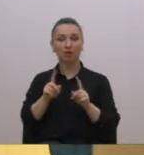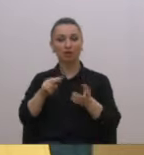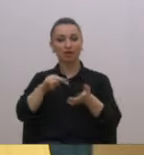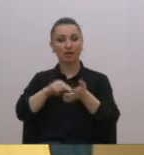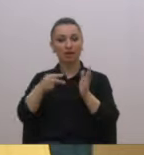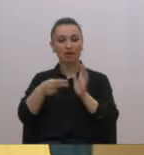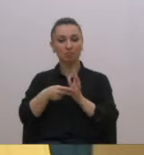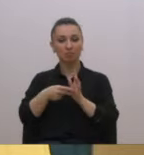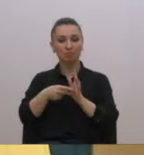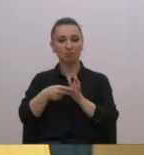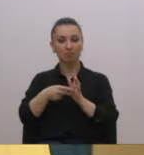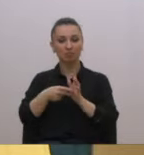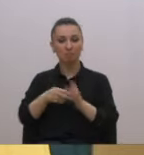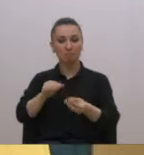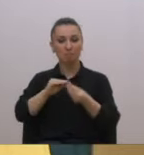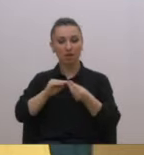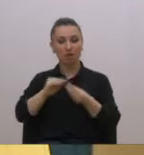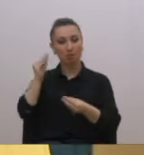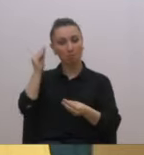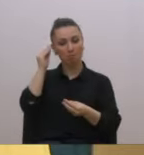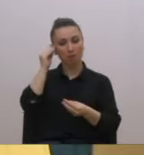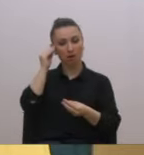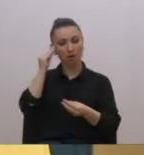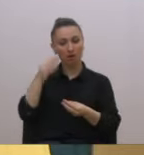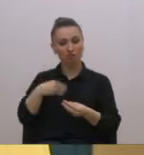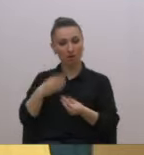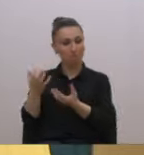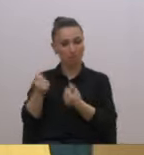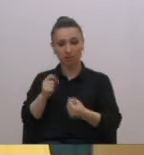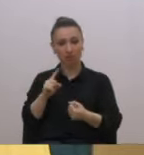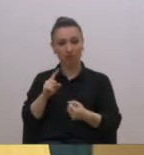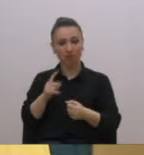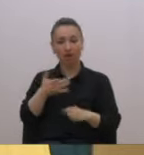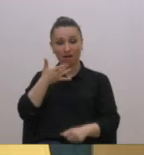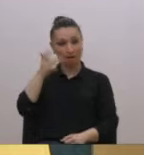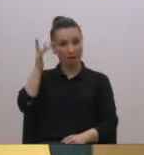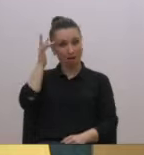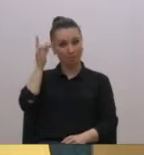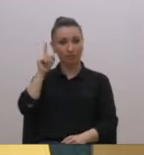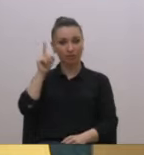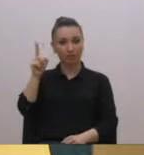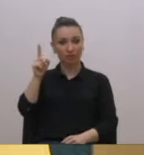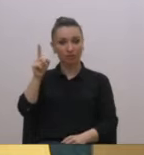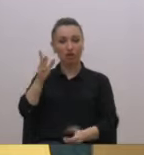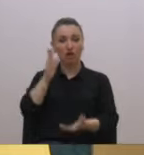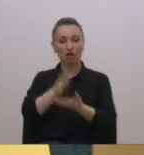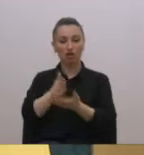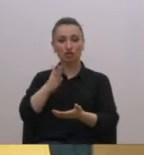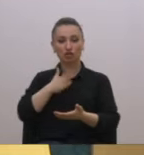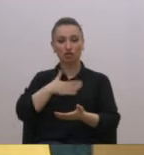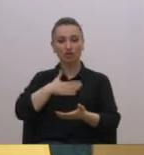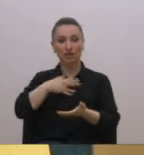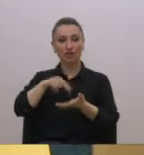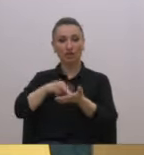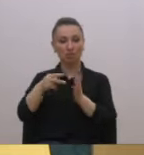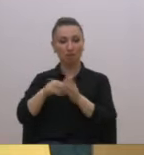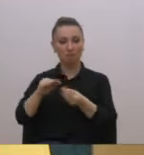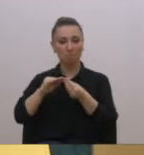სტრატეგიული მეგობრის პოზიცია არ იყოს ჩვენთვის მისაღები. ამერიკის შეერთებული შტატები არის ჩვენი სტრატეგიული